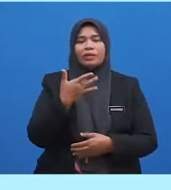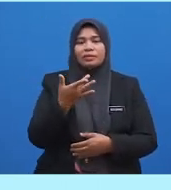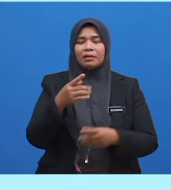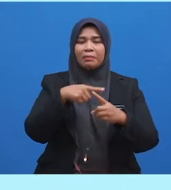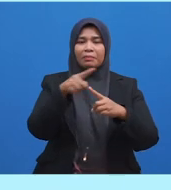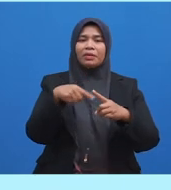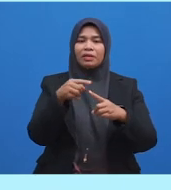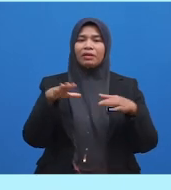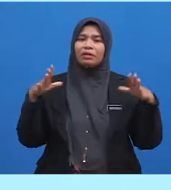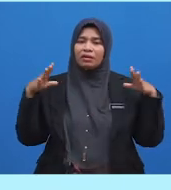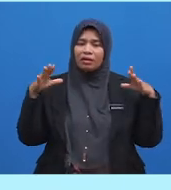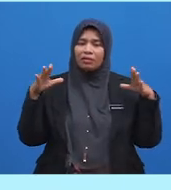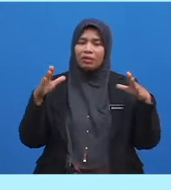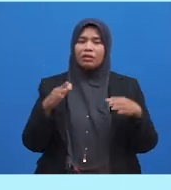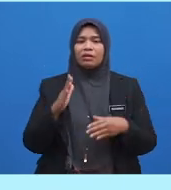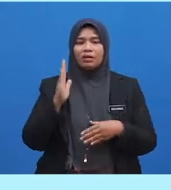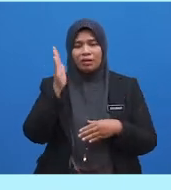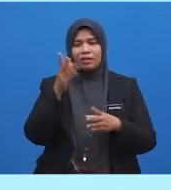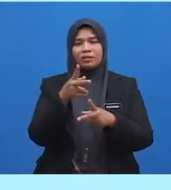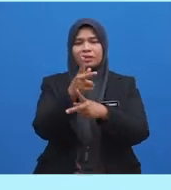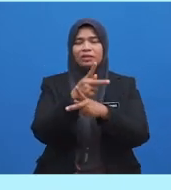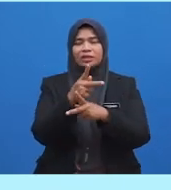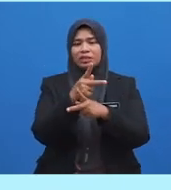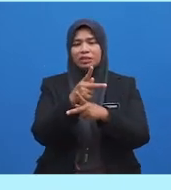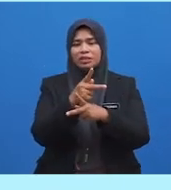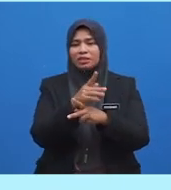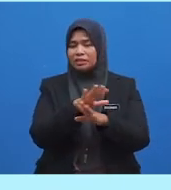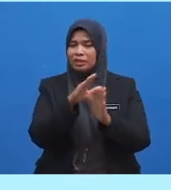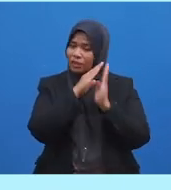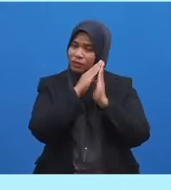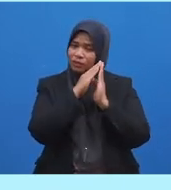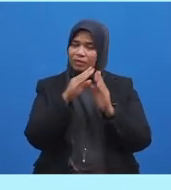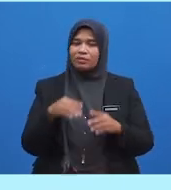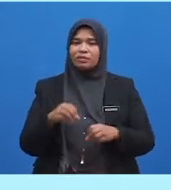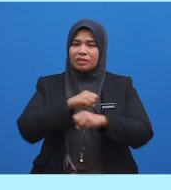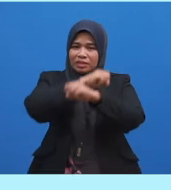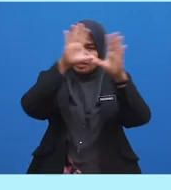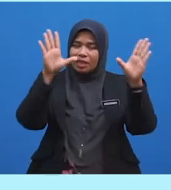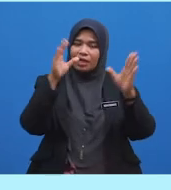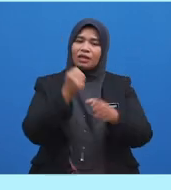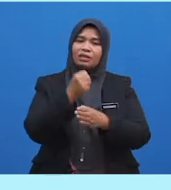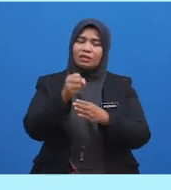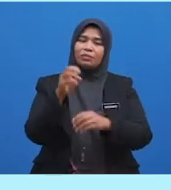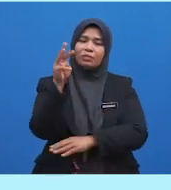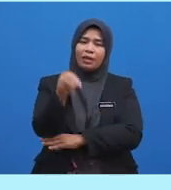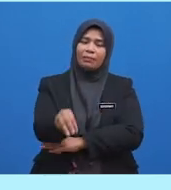bilek kelelawar berjaga siang atau malam